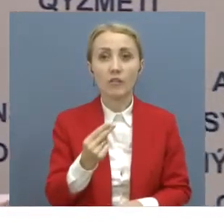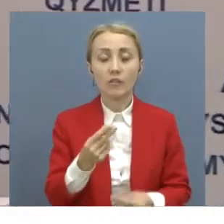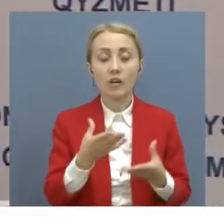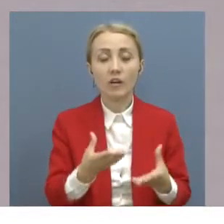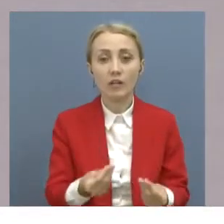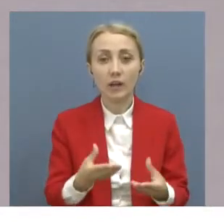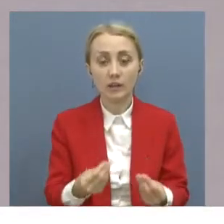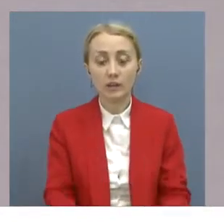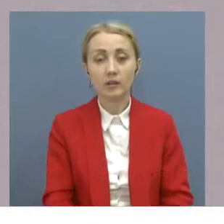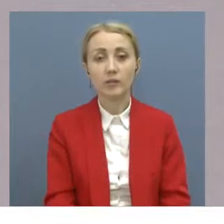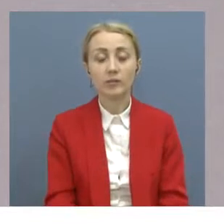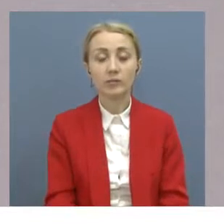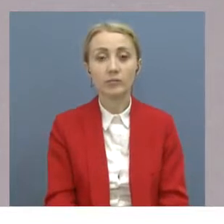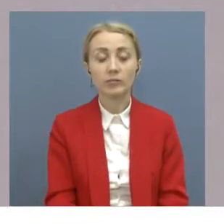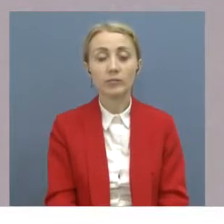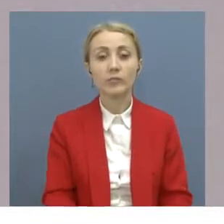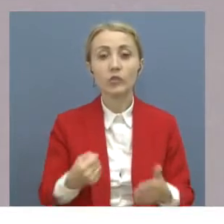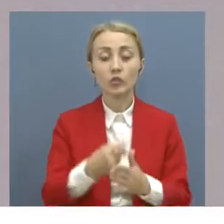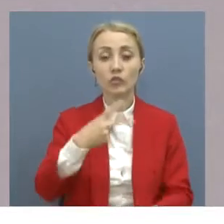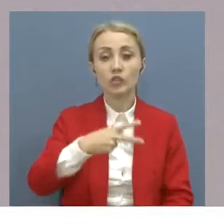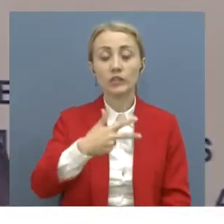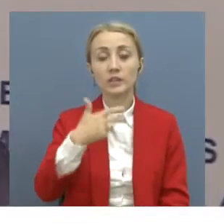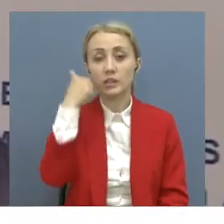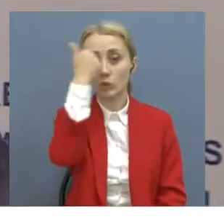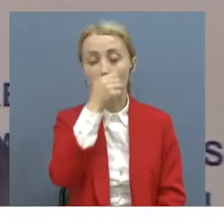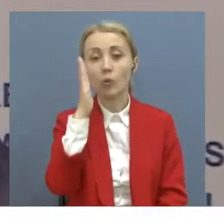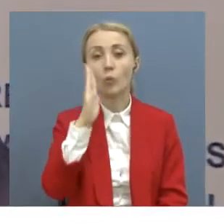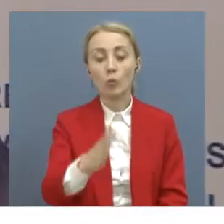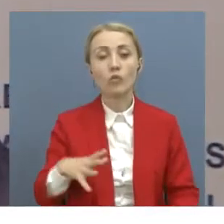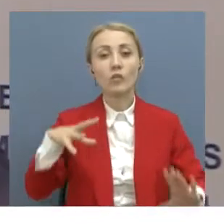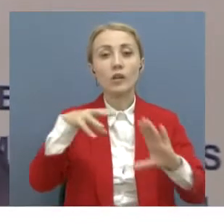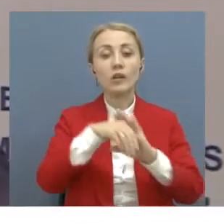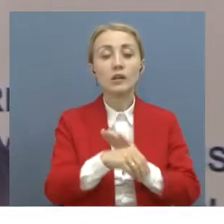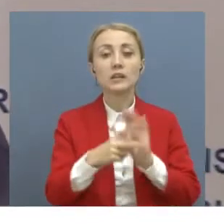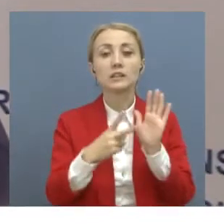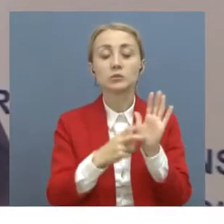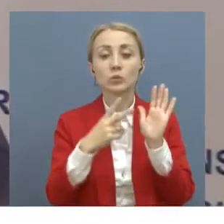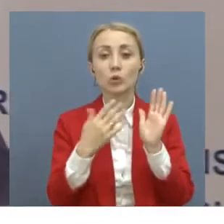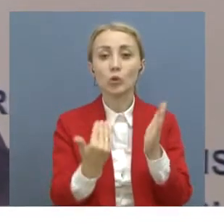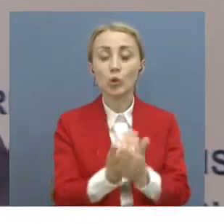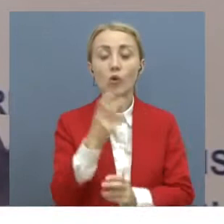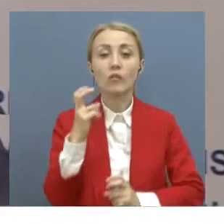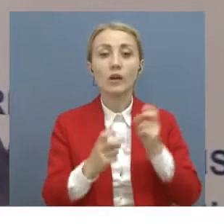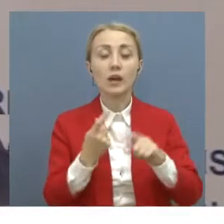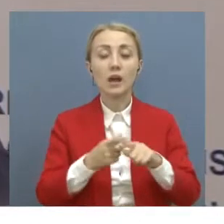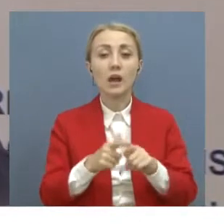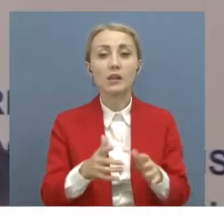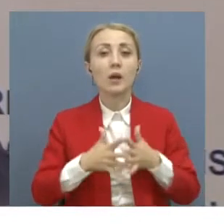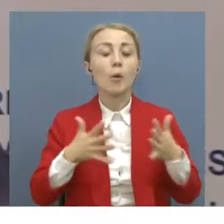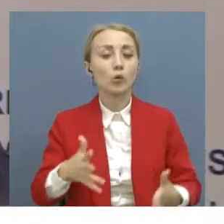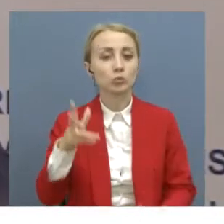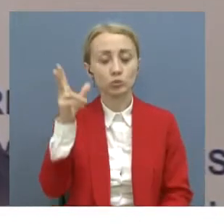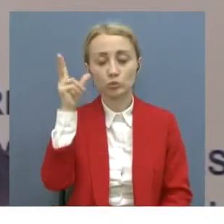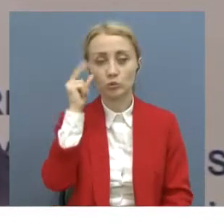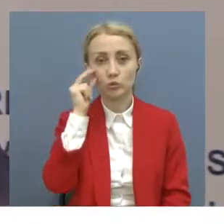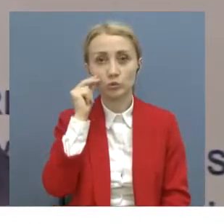саласында ең басты жаңалық бұл тұқым мен тыңайтқыштарды. Пестицидтерді сатып алған күннен бастап 12 ай ішінде субсидия алу